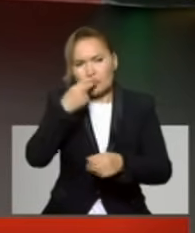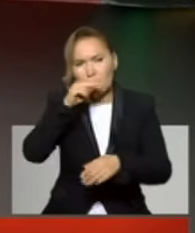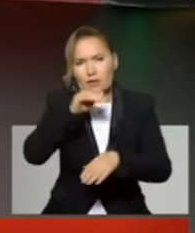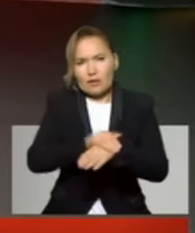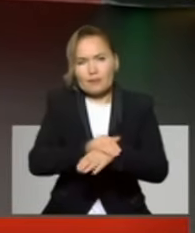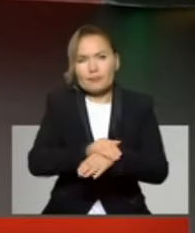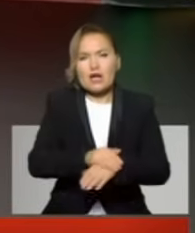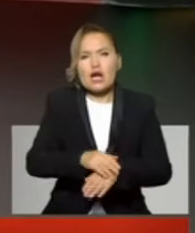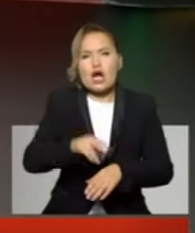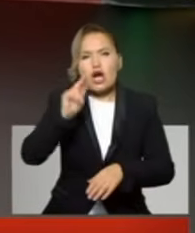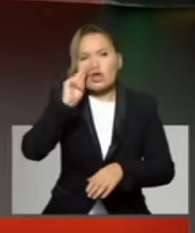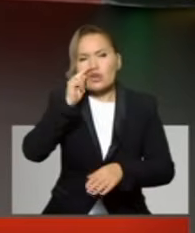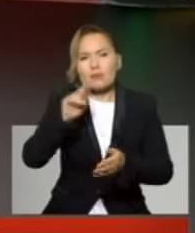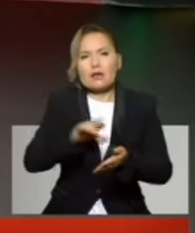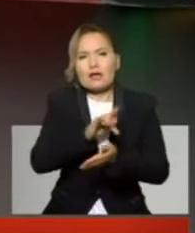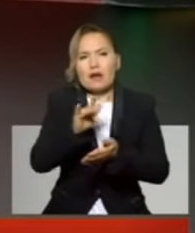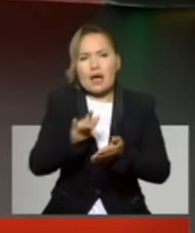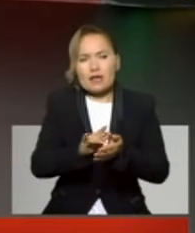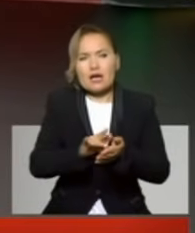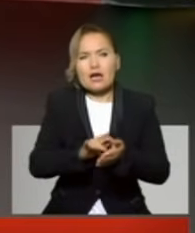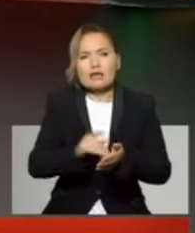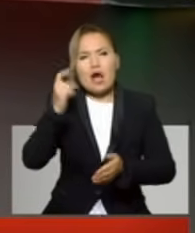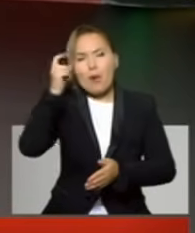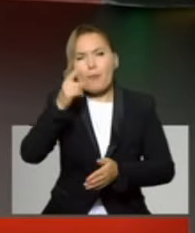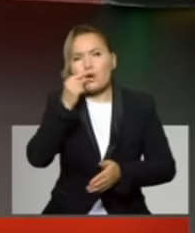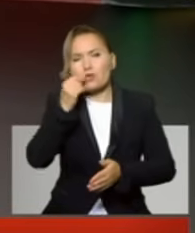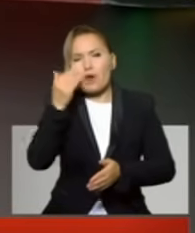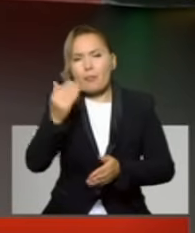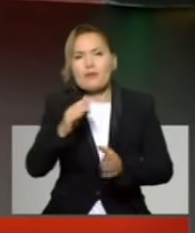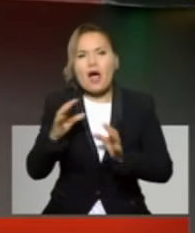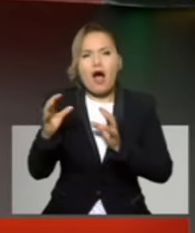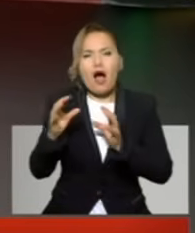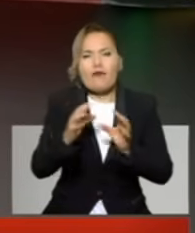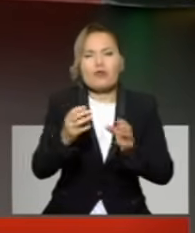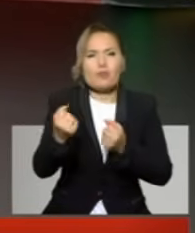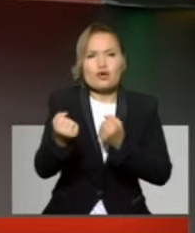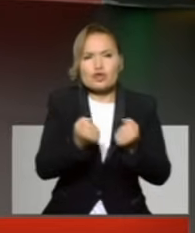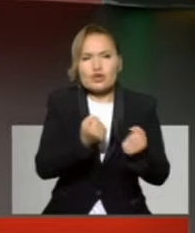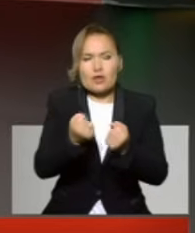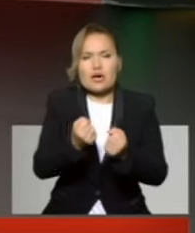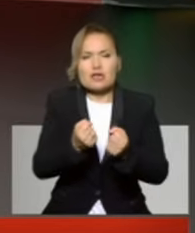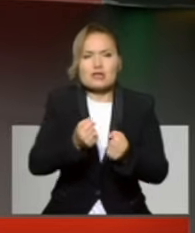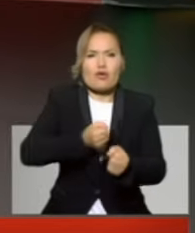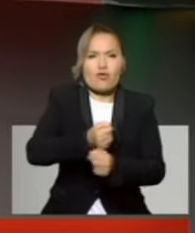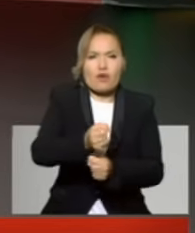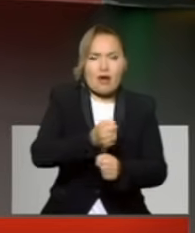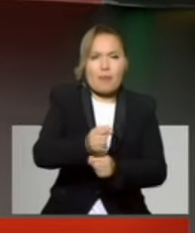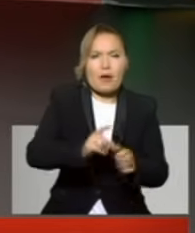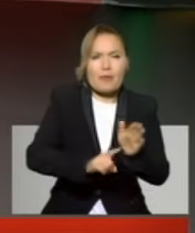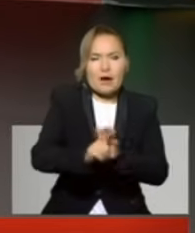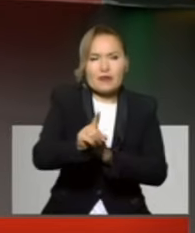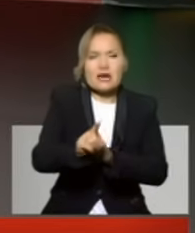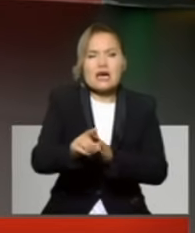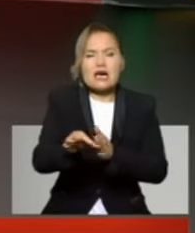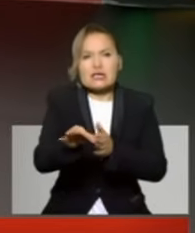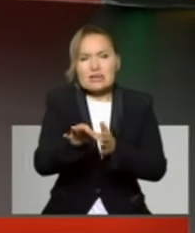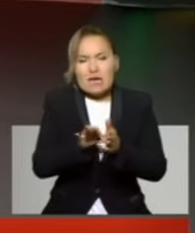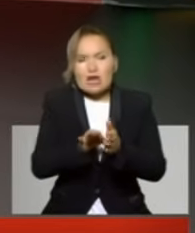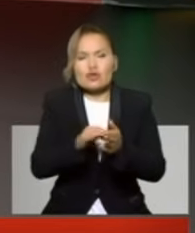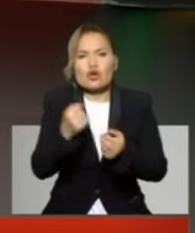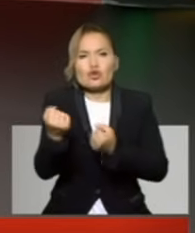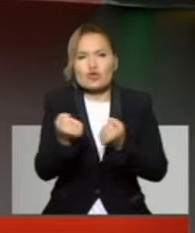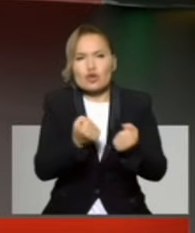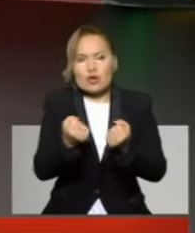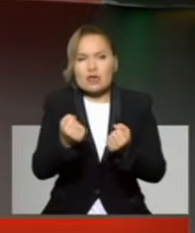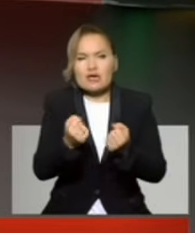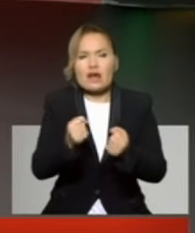Ал Шымкентте мас жолаушы автобус жүргізушісін соққыға жықты. Салдарынан жүргізуші бірден тежегішті басып,